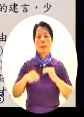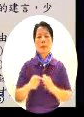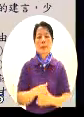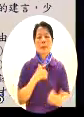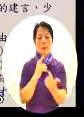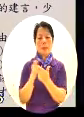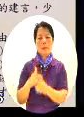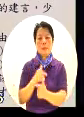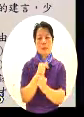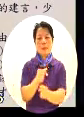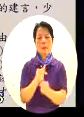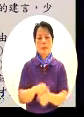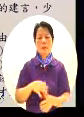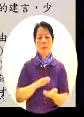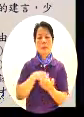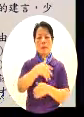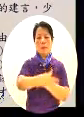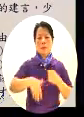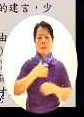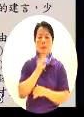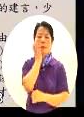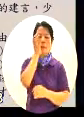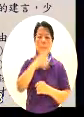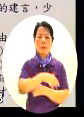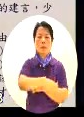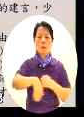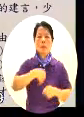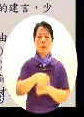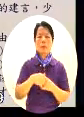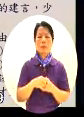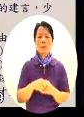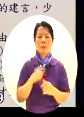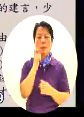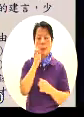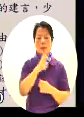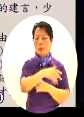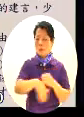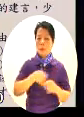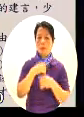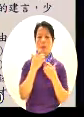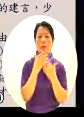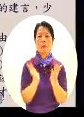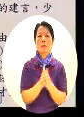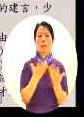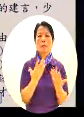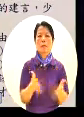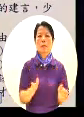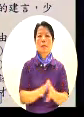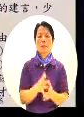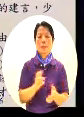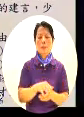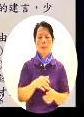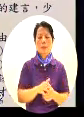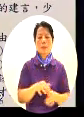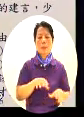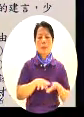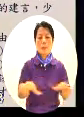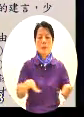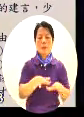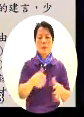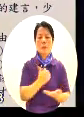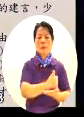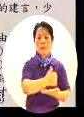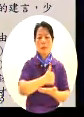完善的软体、硬体的设备了哈，还有四通。八达的运